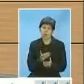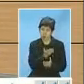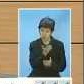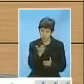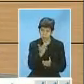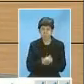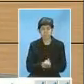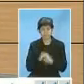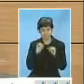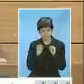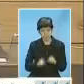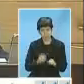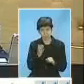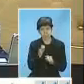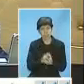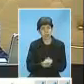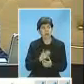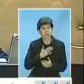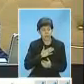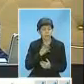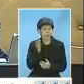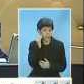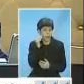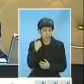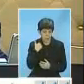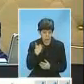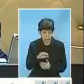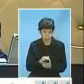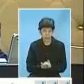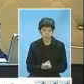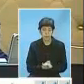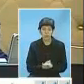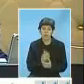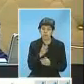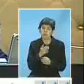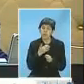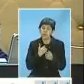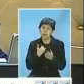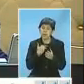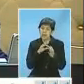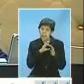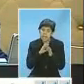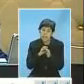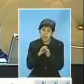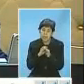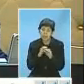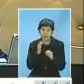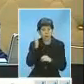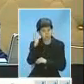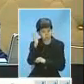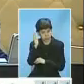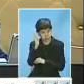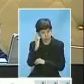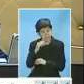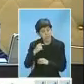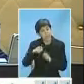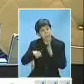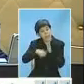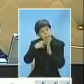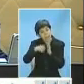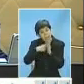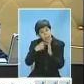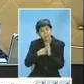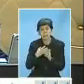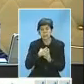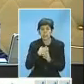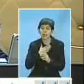ครับ คือผมฟังเมื่อกี้นะครับท่านกำลังจะอภิปรายแสดงเหตุผลเพื่อจะ